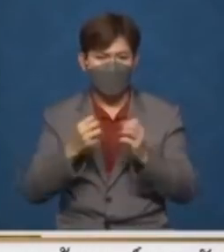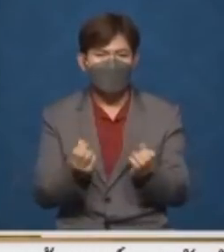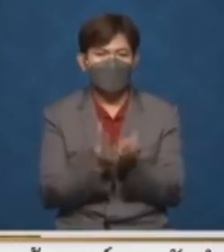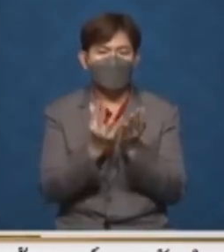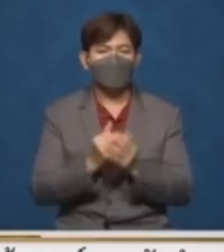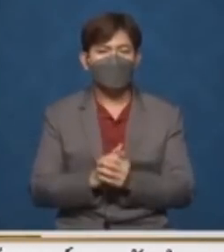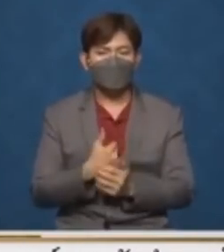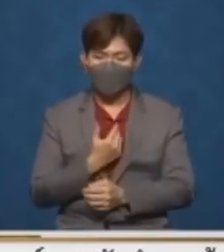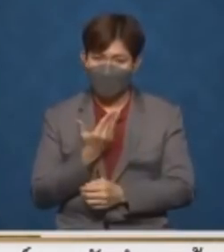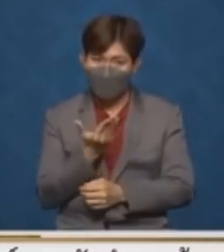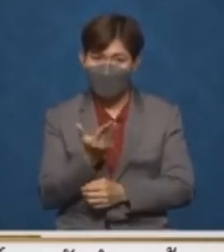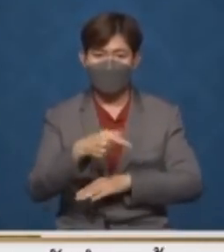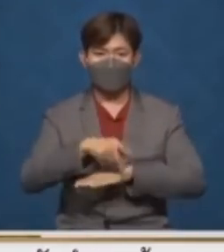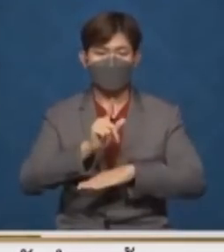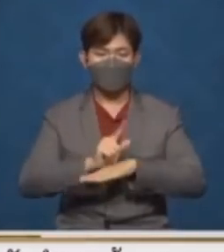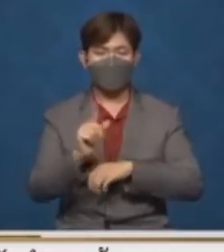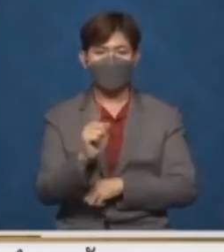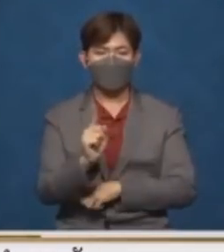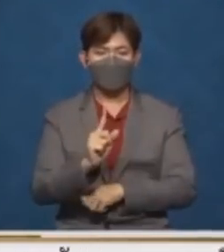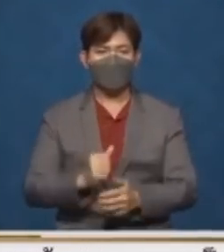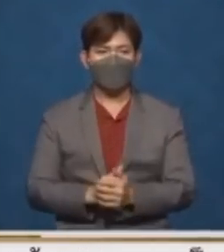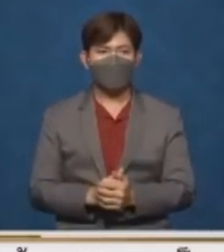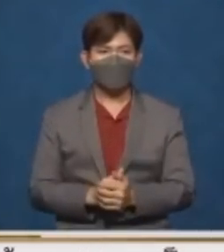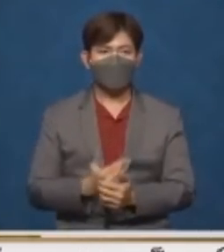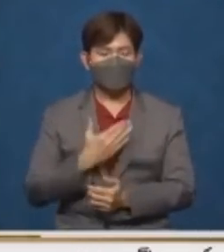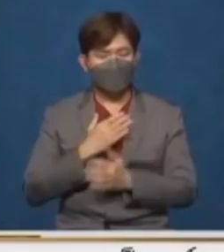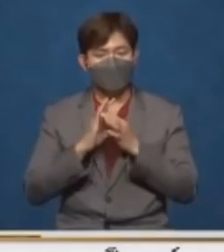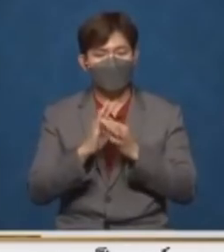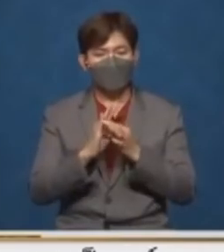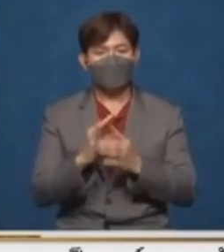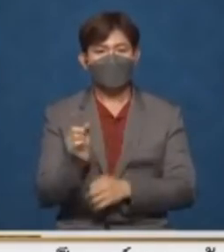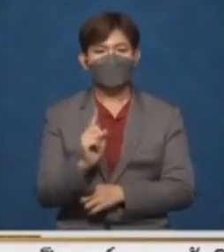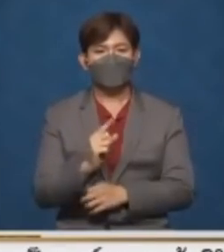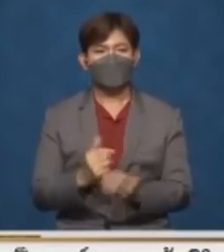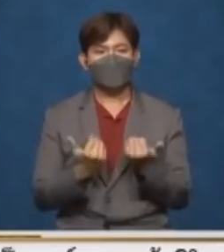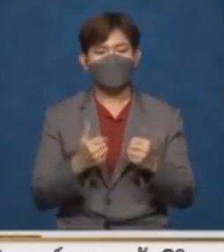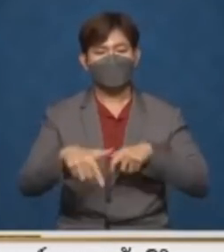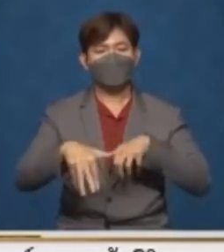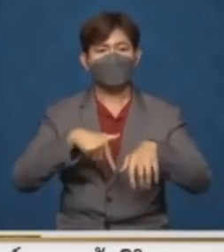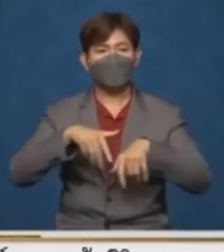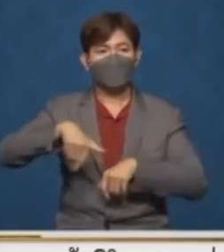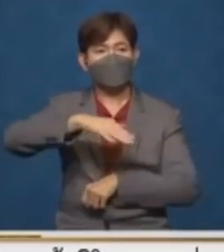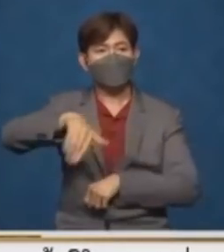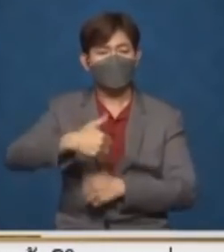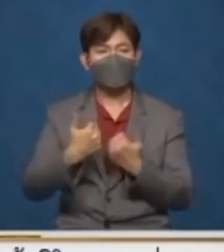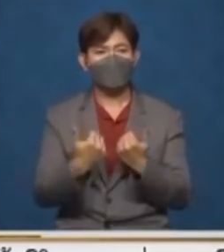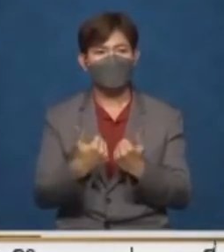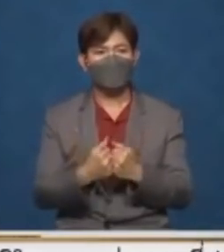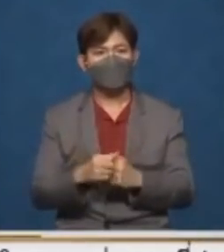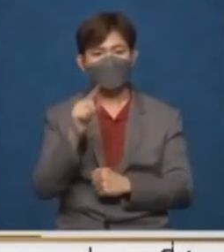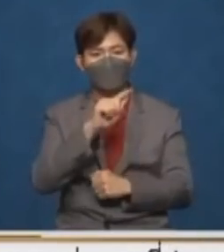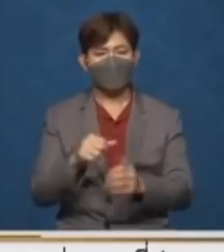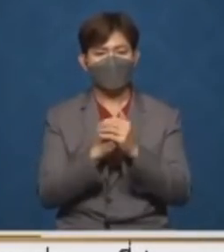ซึทจะขอนุญาต กัเรีนศรรม 150 คามลารบต่อนะฮซึทผมคอนข่างเป็ห่วก็คือวันนี้พี่น้ประชาชนของเรานี่ยฉีดสนโวัไป